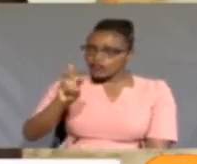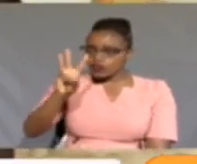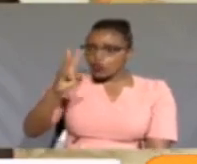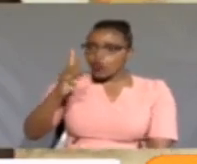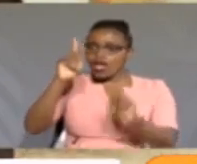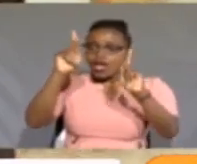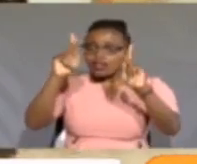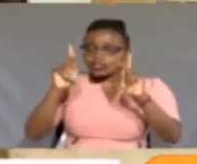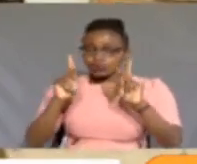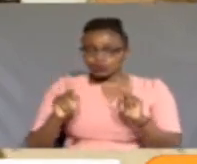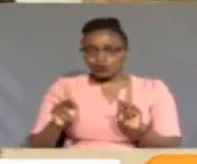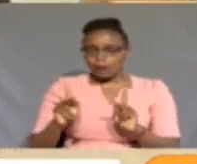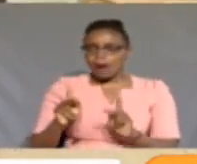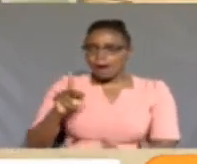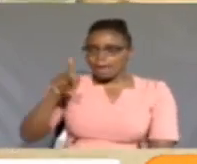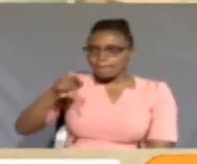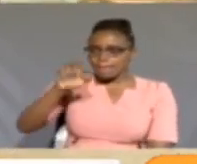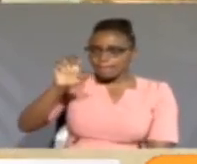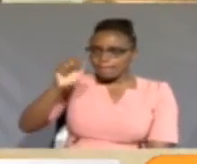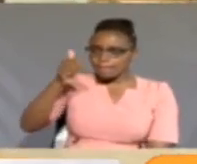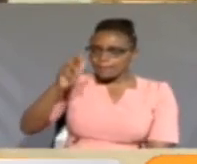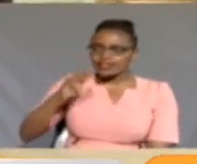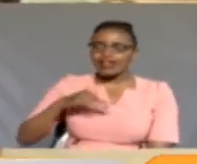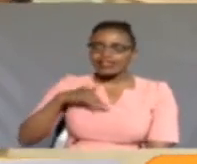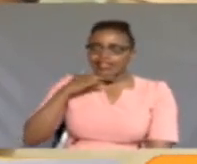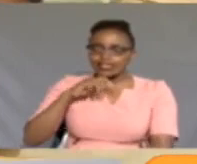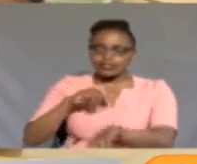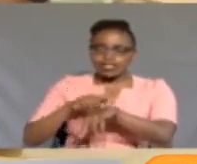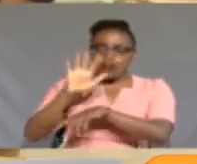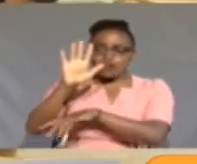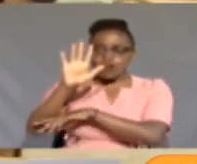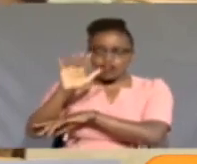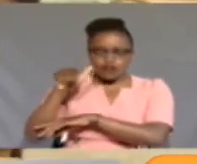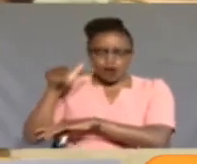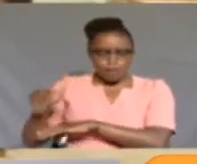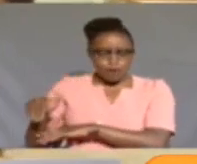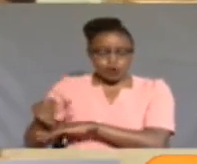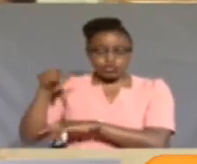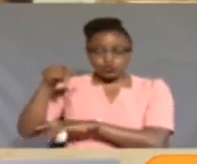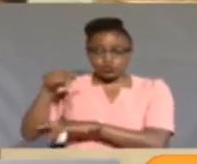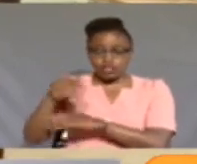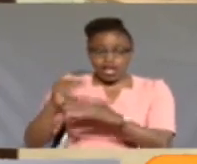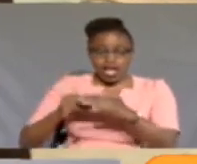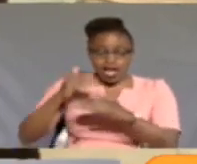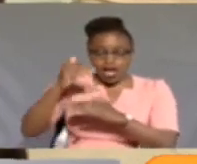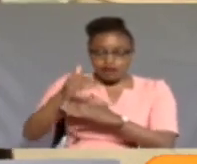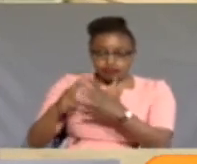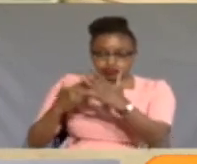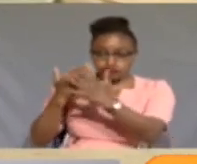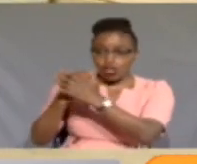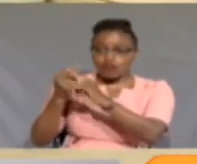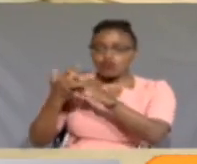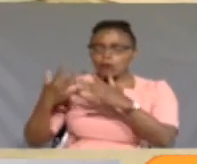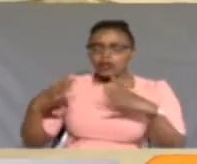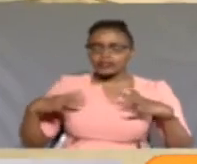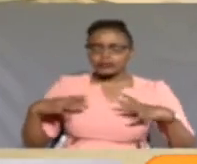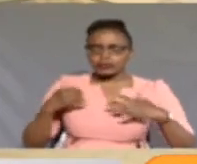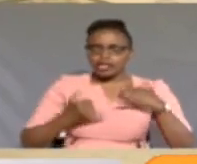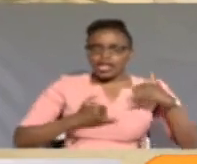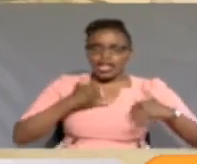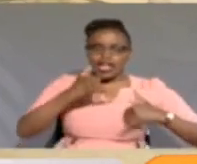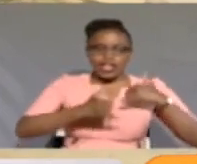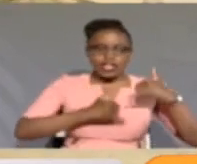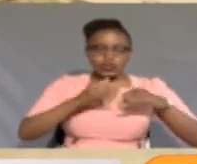Otieno alikumbana na mauti yake saa 11 asubuhi leo baada ya kufika kutoka katika riziki yake